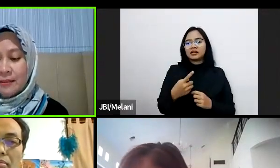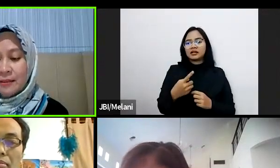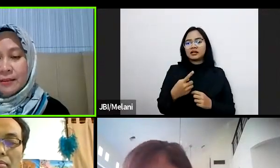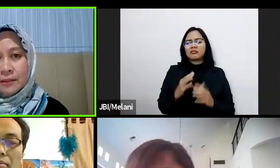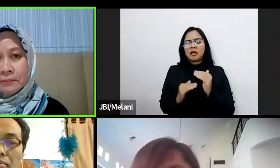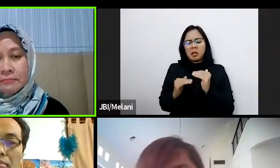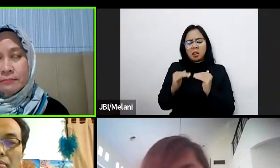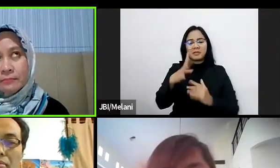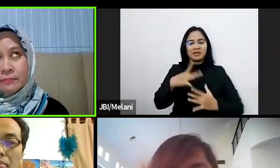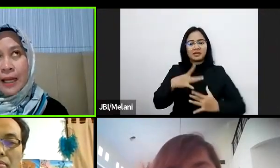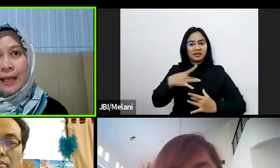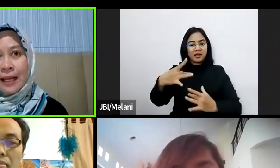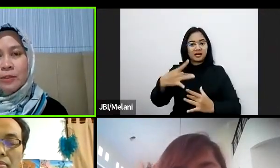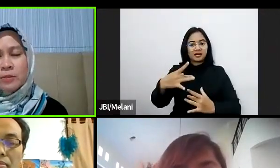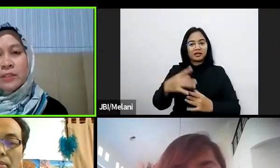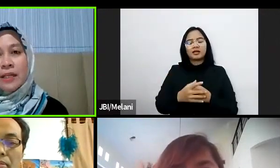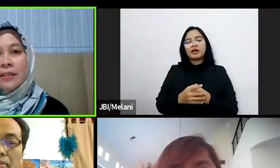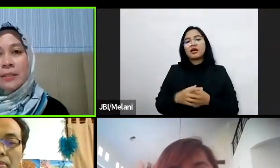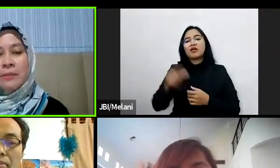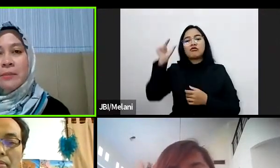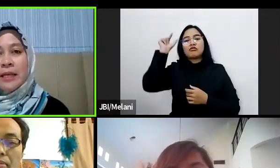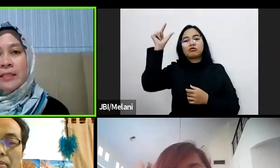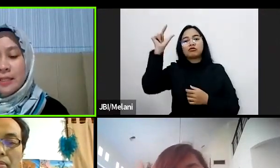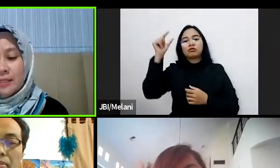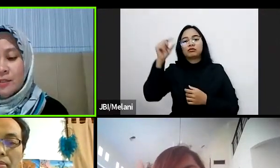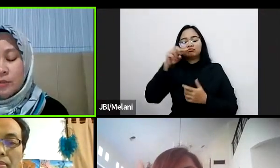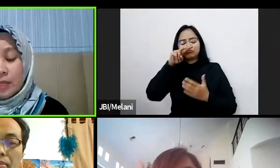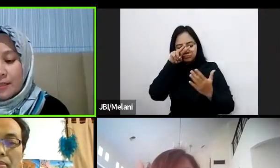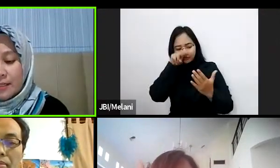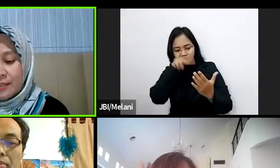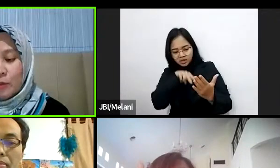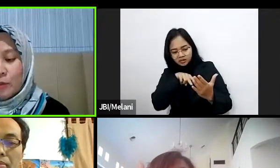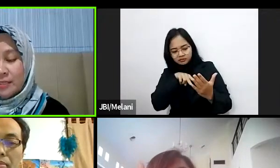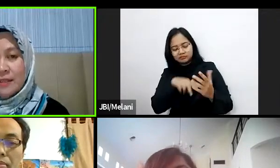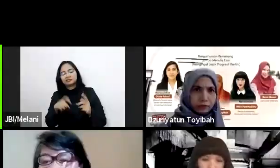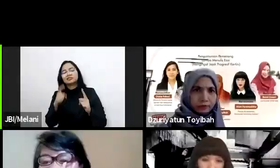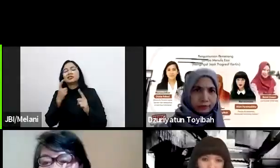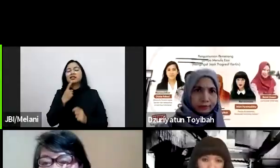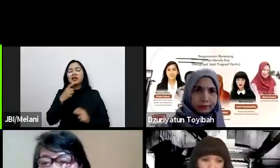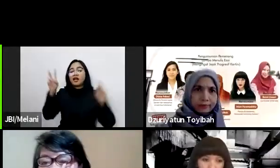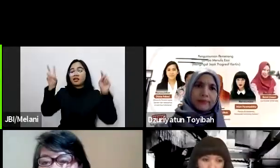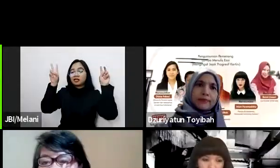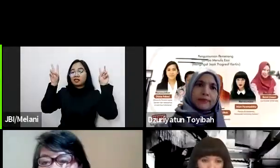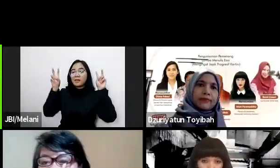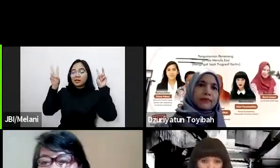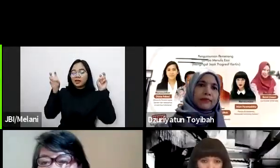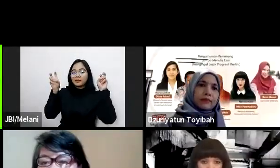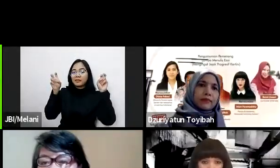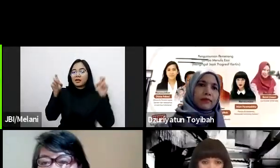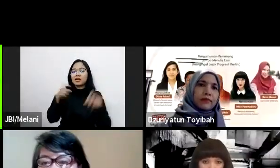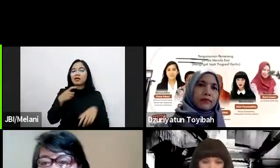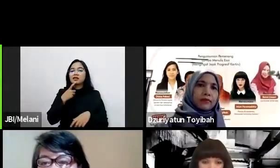mengkaji hal-hal atau yang tema-tema yang berkaitan dengan isu gender, seksualitas dan lainnya gitu.